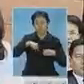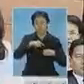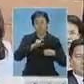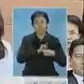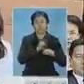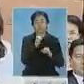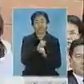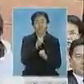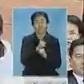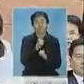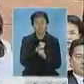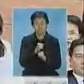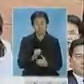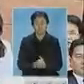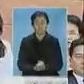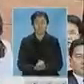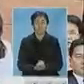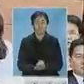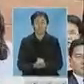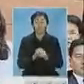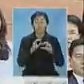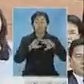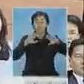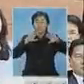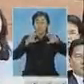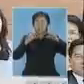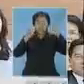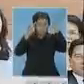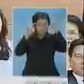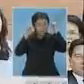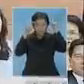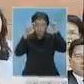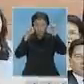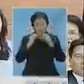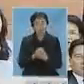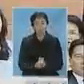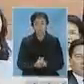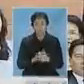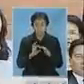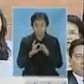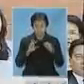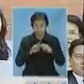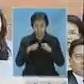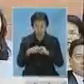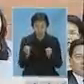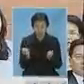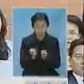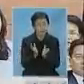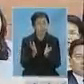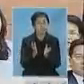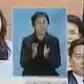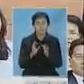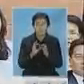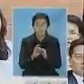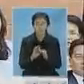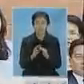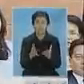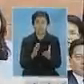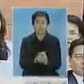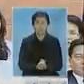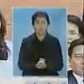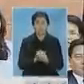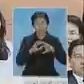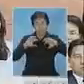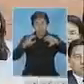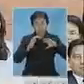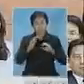ครับในรัฐบาลที่นายกรัฐมนตรีไม่มีส่วนเกี่ยวข้องกับความรุนแรงในรัฐบาลที่นายกรัฐมนตรี